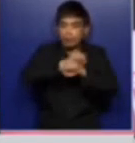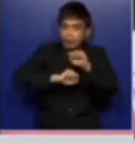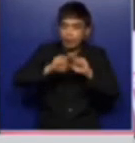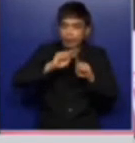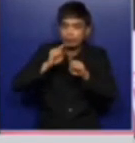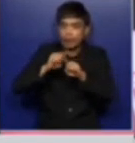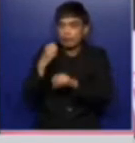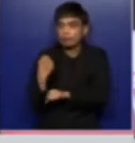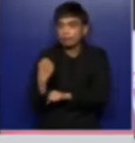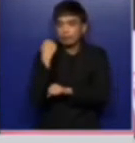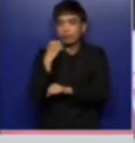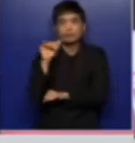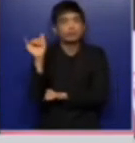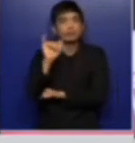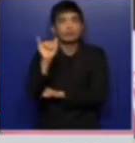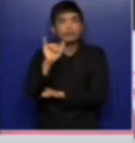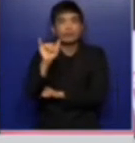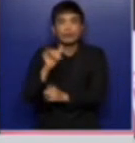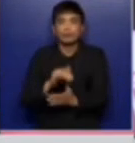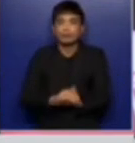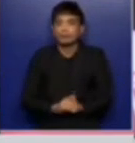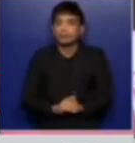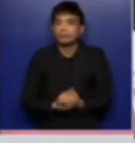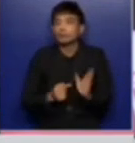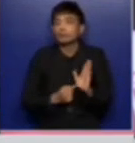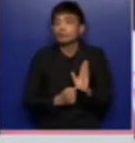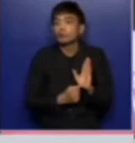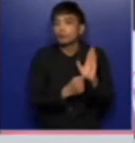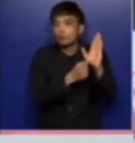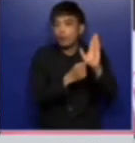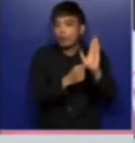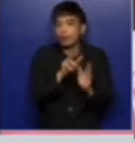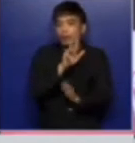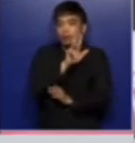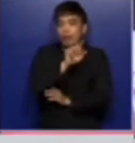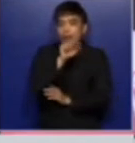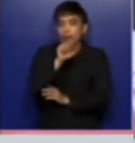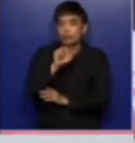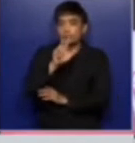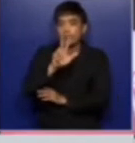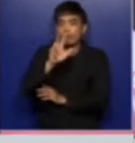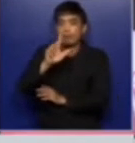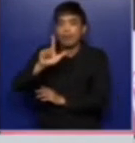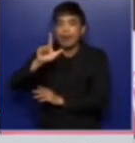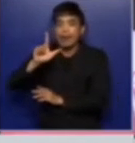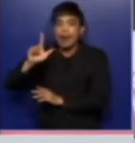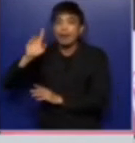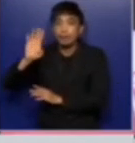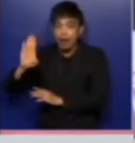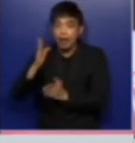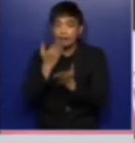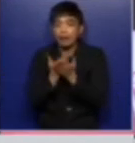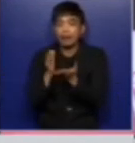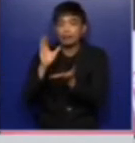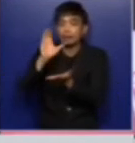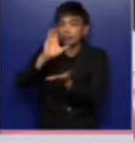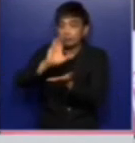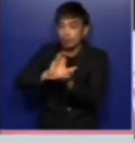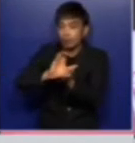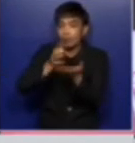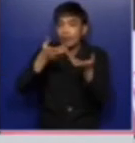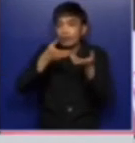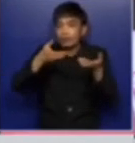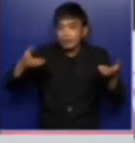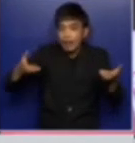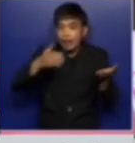างในงบประมาณ 3.3 ล้านล้านบาทแยกยุทธศาสตร์การจัดสรรงบประมา